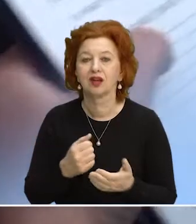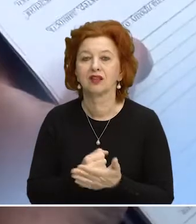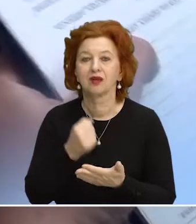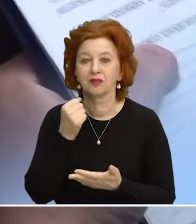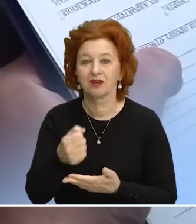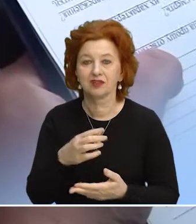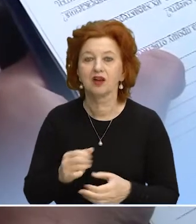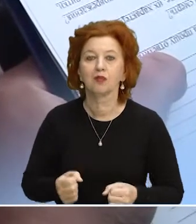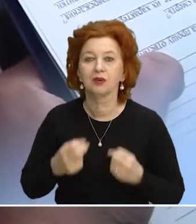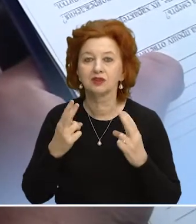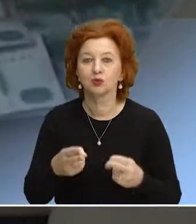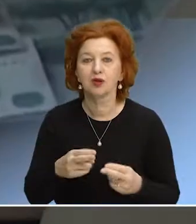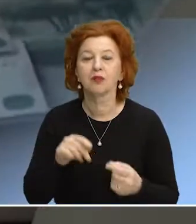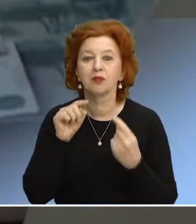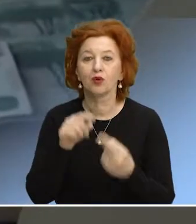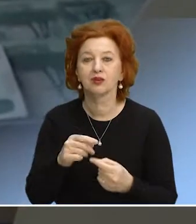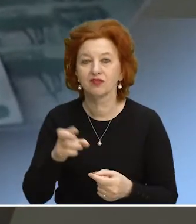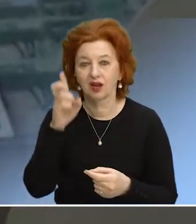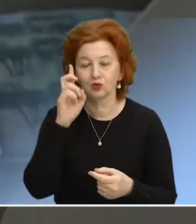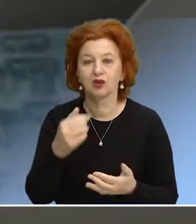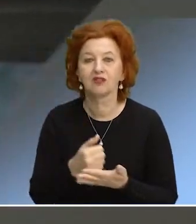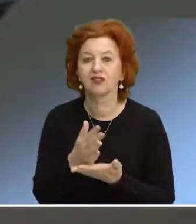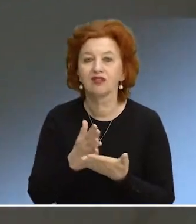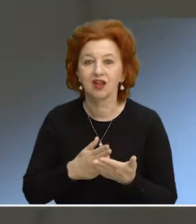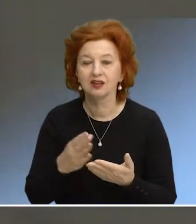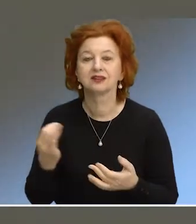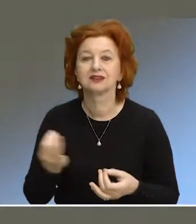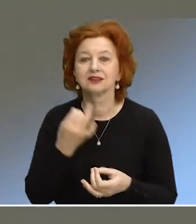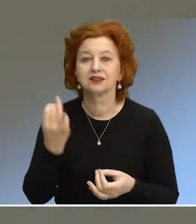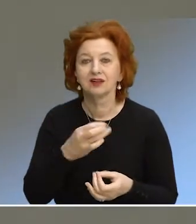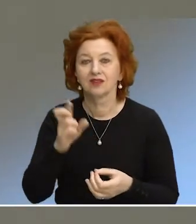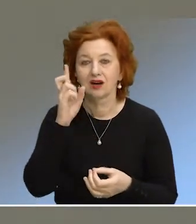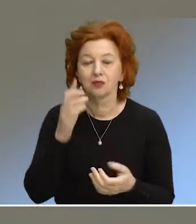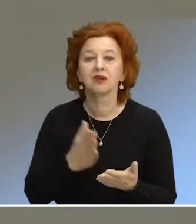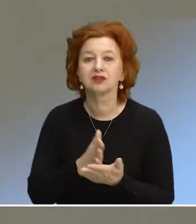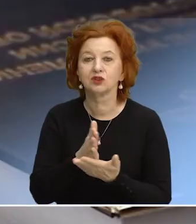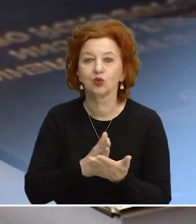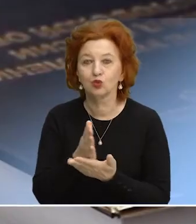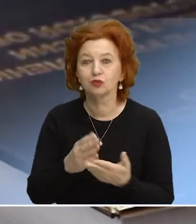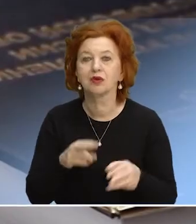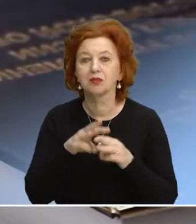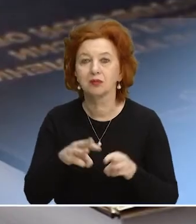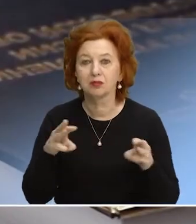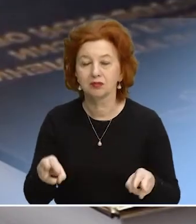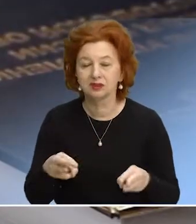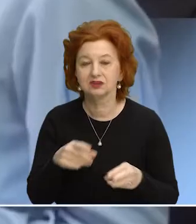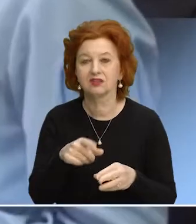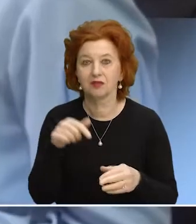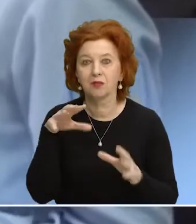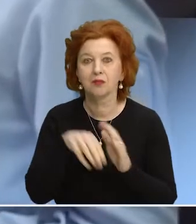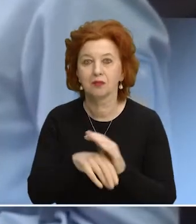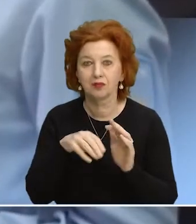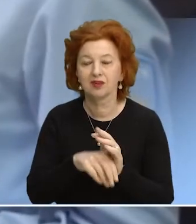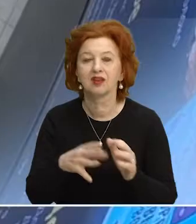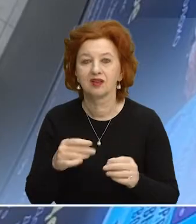направленности. Пресечено более 300 преступлений против государственной власти, интересов государственной службы и службы в органах местного